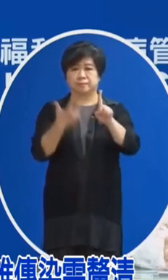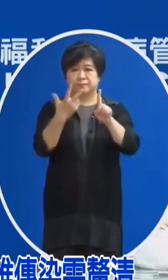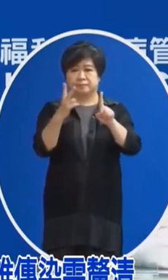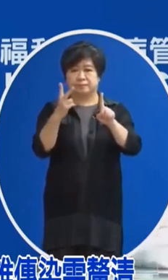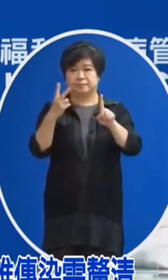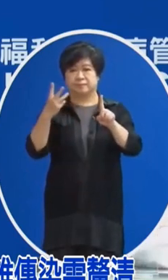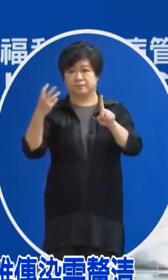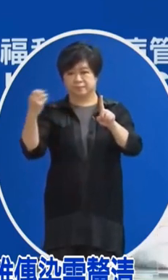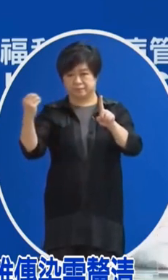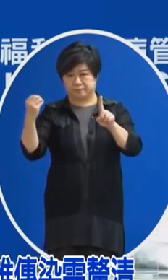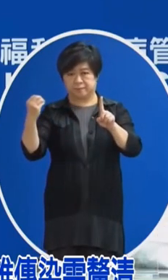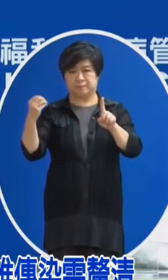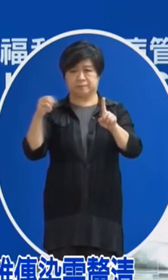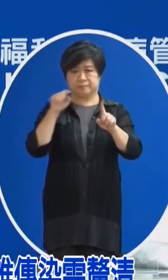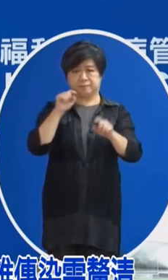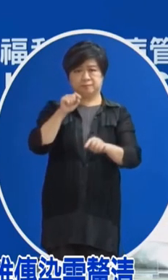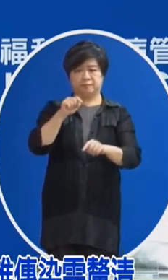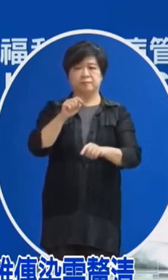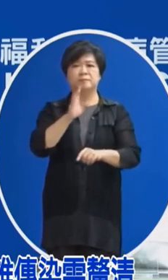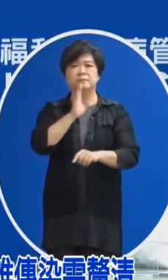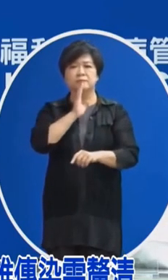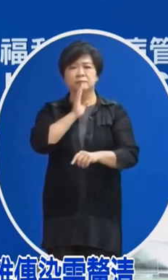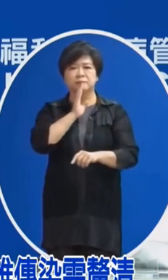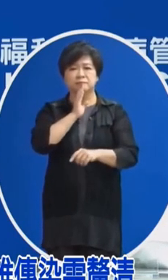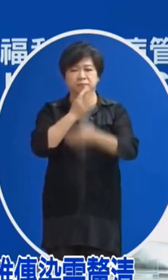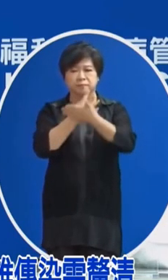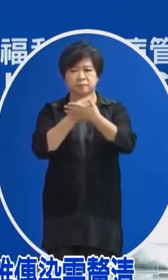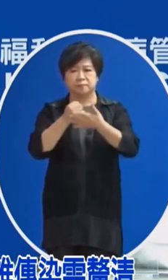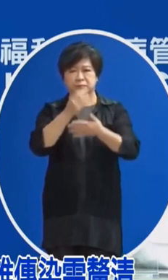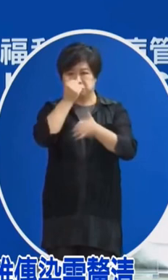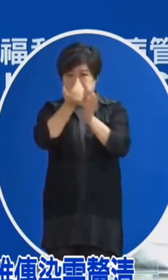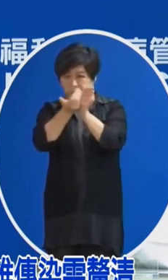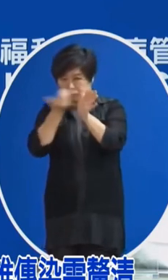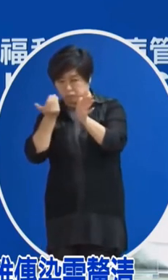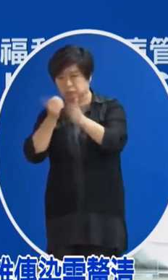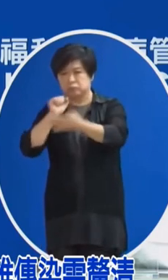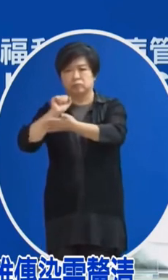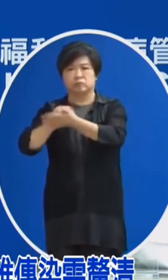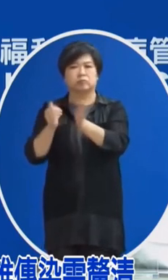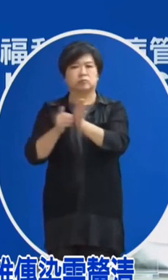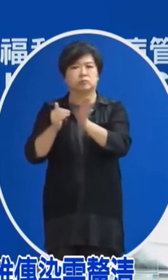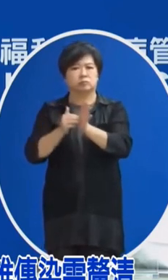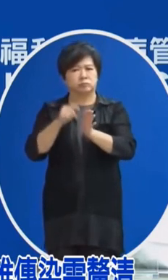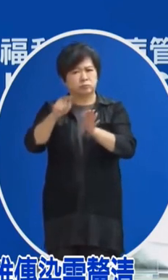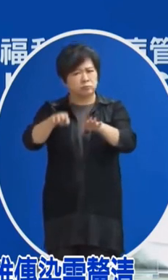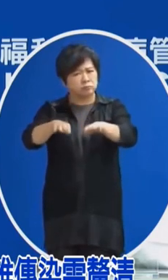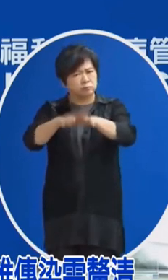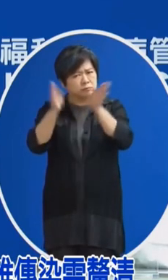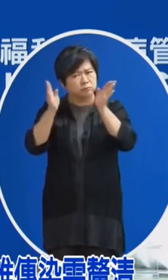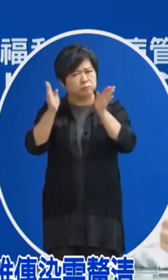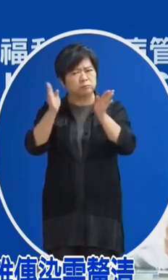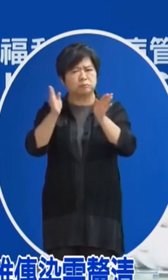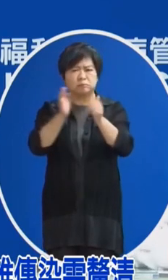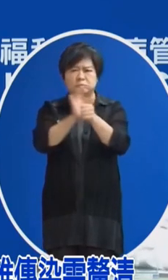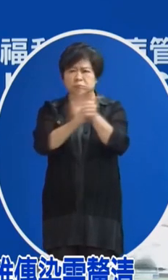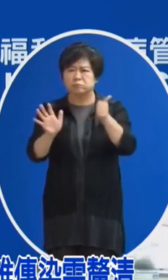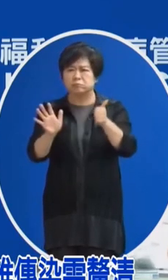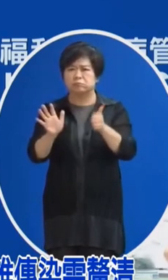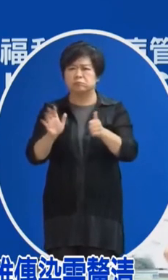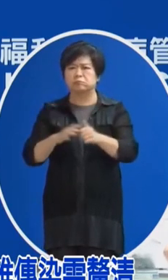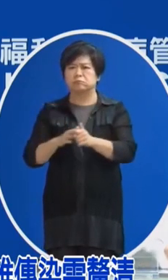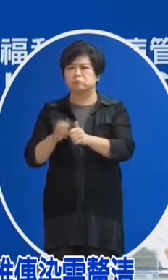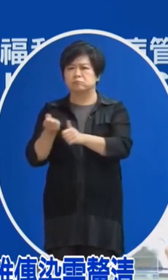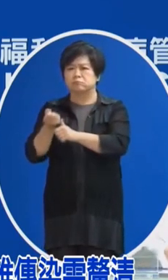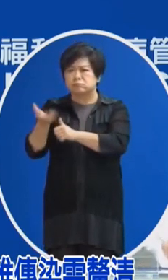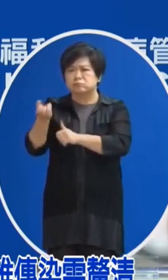哈，但是它因为是我们最案号最早的哈，但是不是由它开始来做这样开始这样的一个